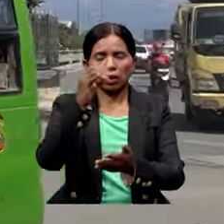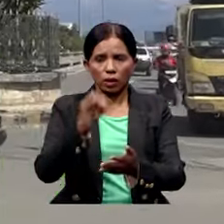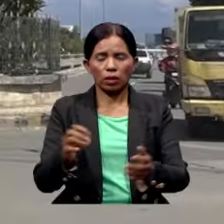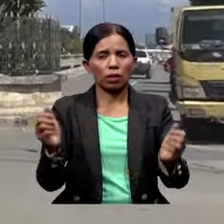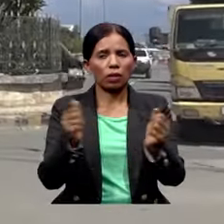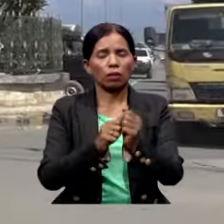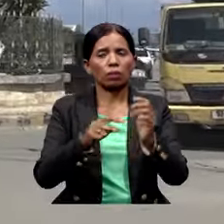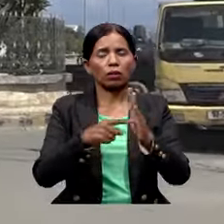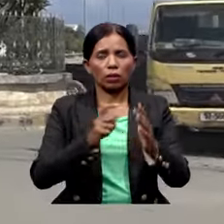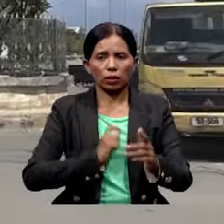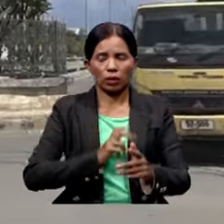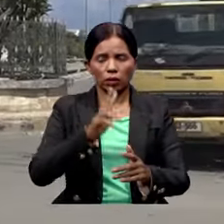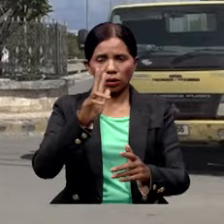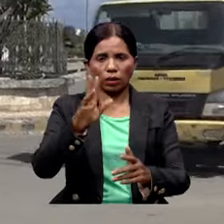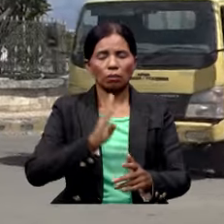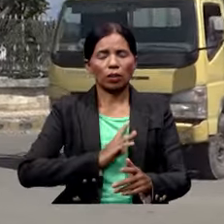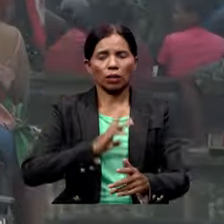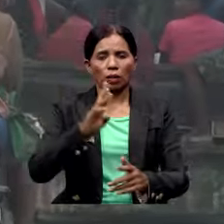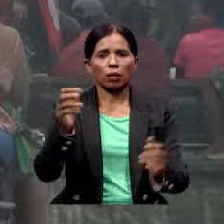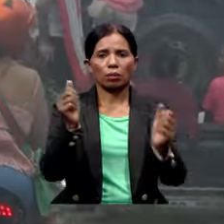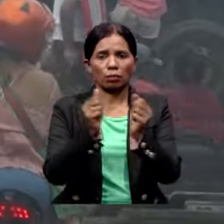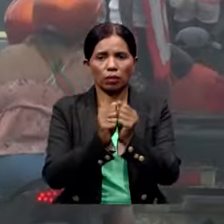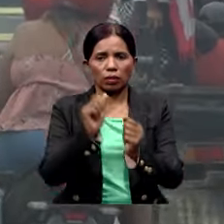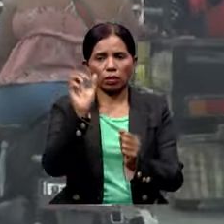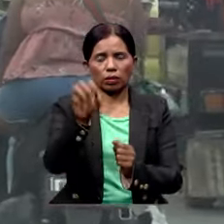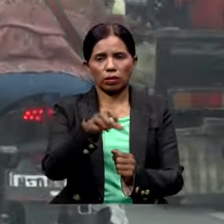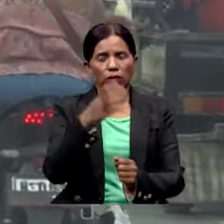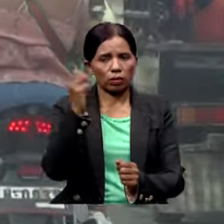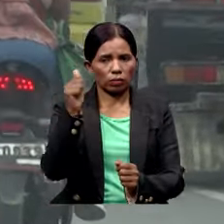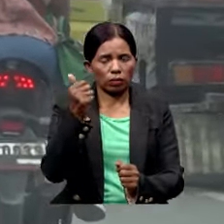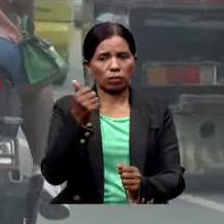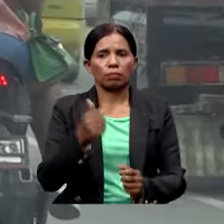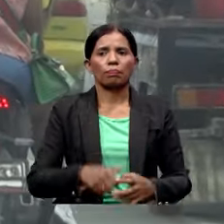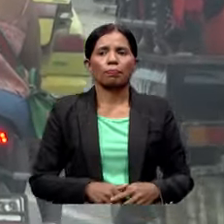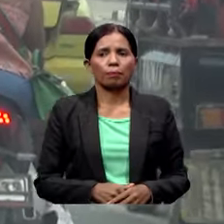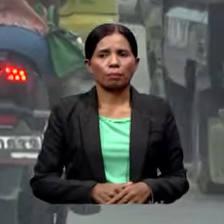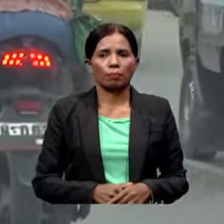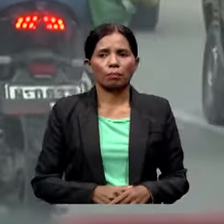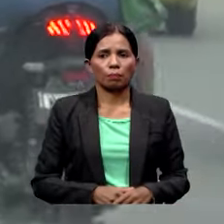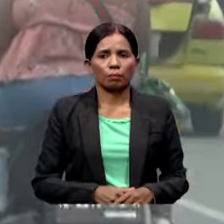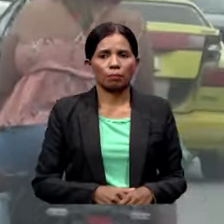ha huhu si tasi tolu to be kora ha mutuk sanulo resing. Ekipa cobertura, GMN.